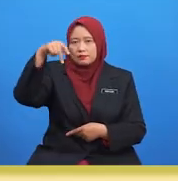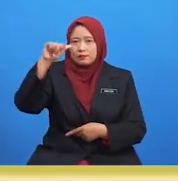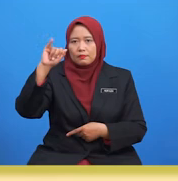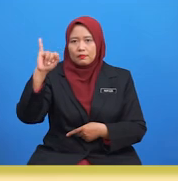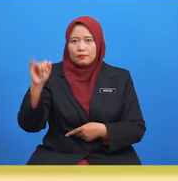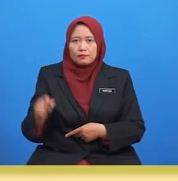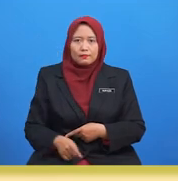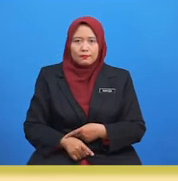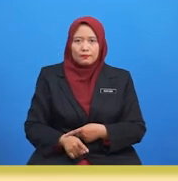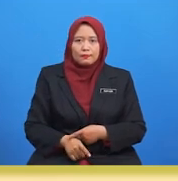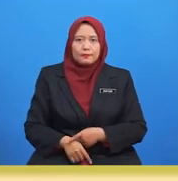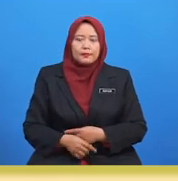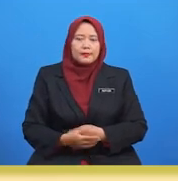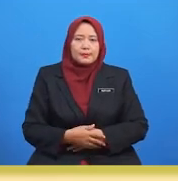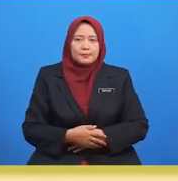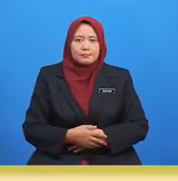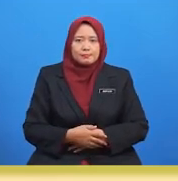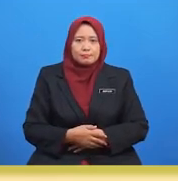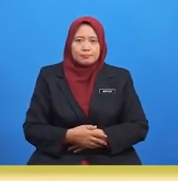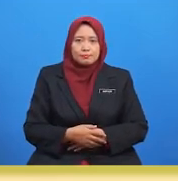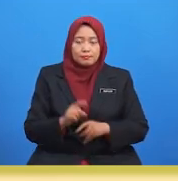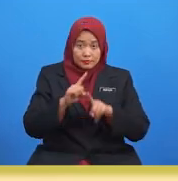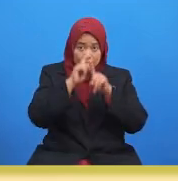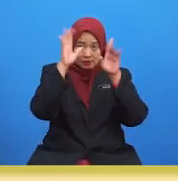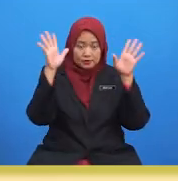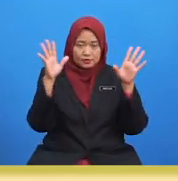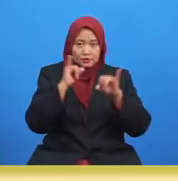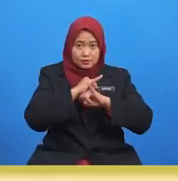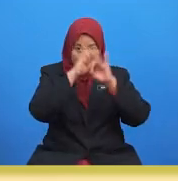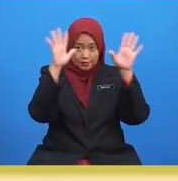semua? Anda jelas dengan contoh kedua?